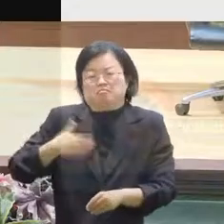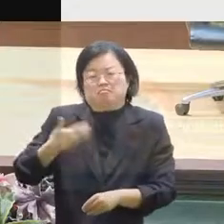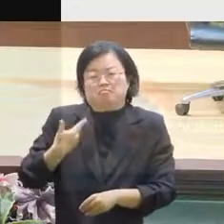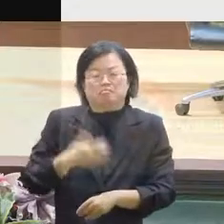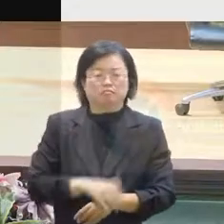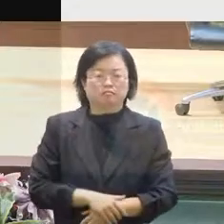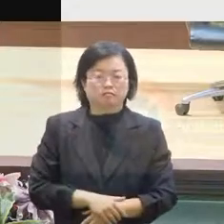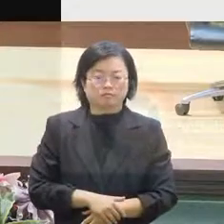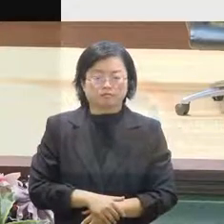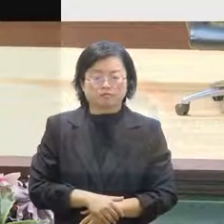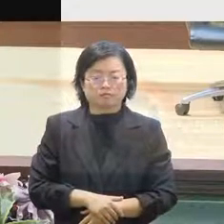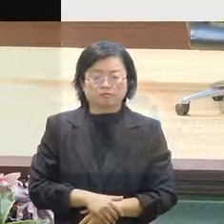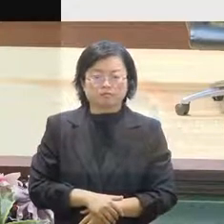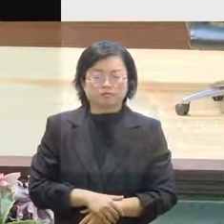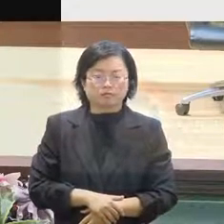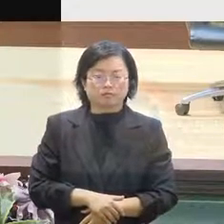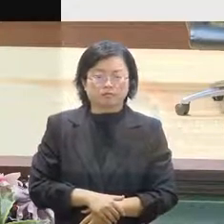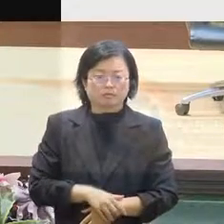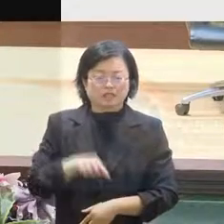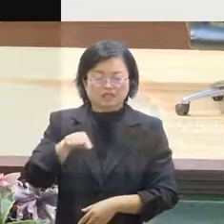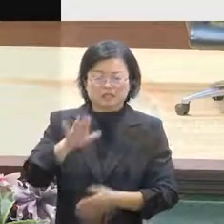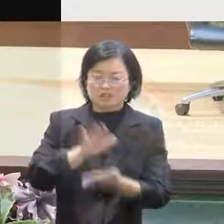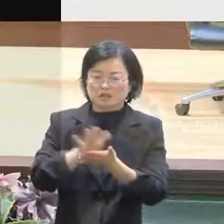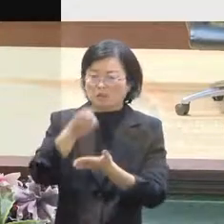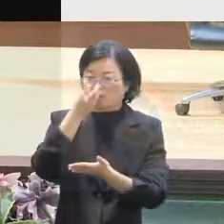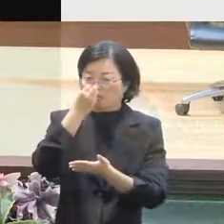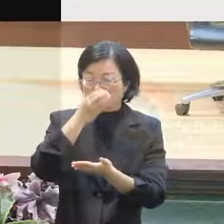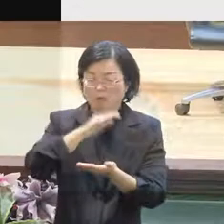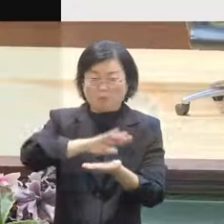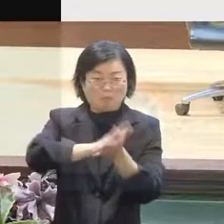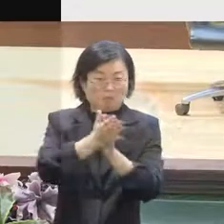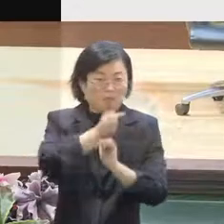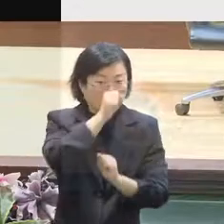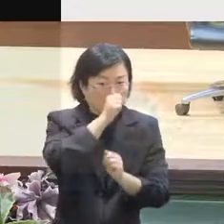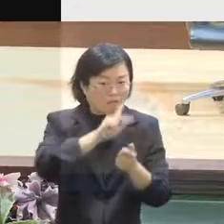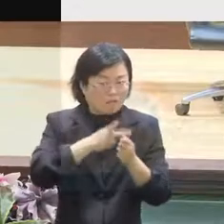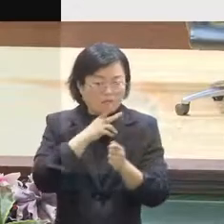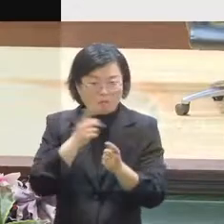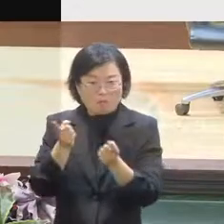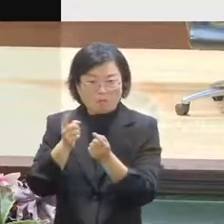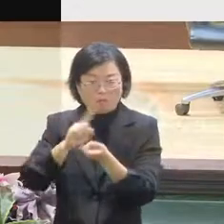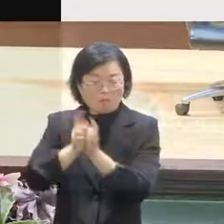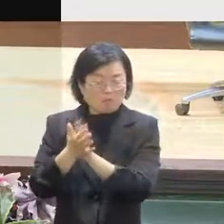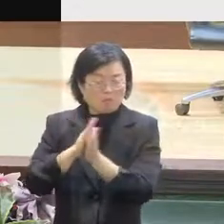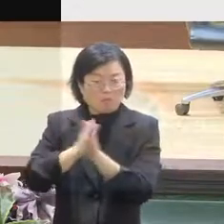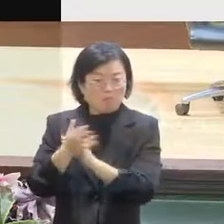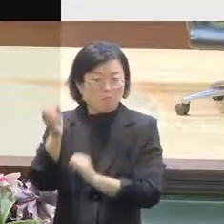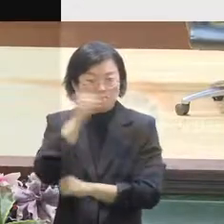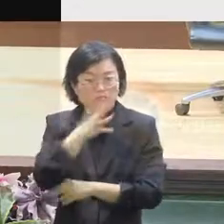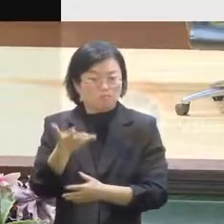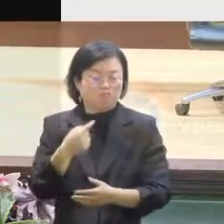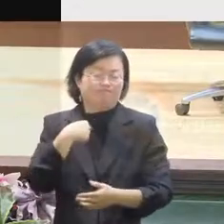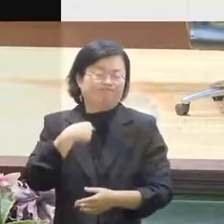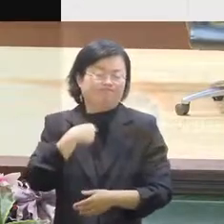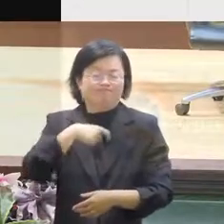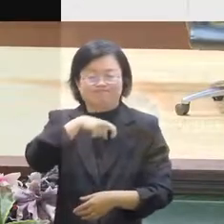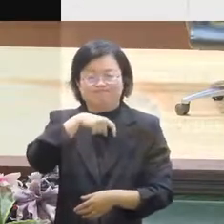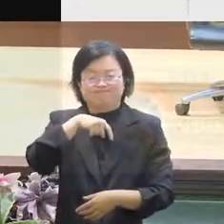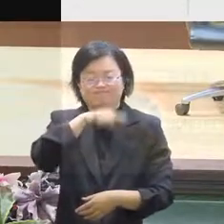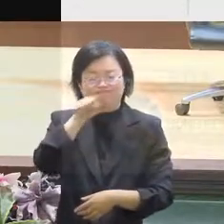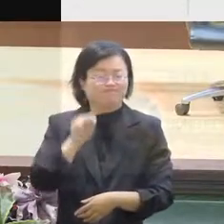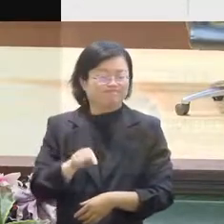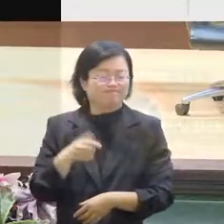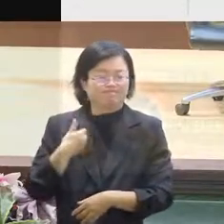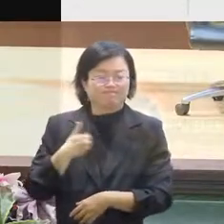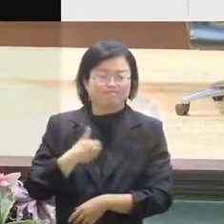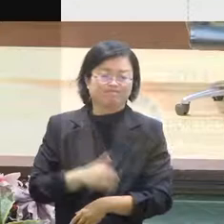是变好了，是会变好还是会变差呢，等等等等，我们都会有一些疑问。那这个时候呢，